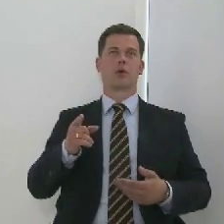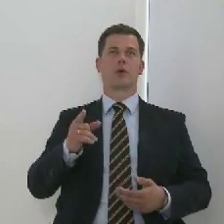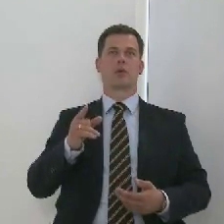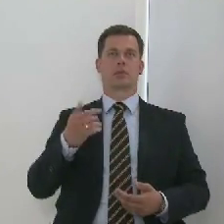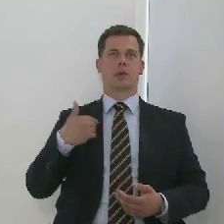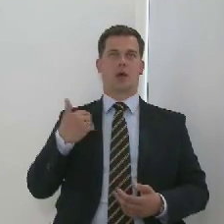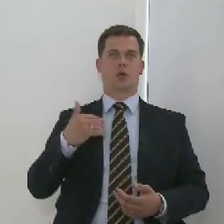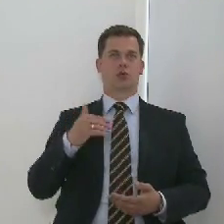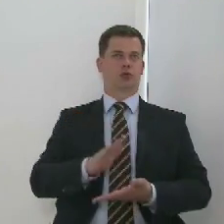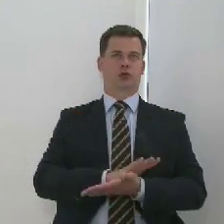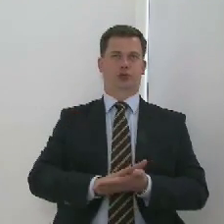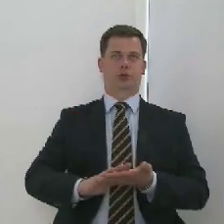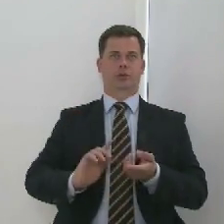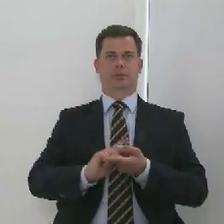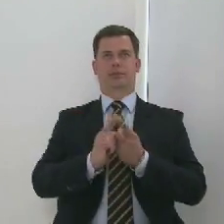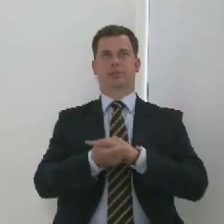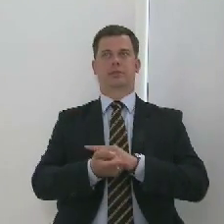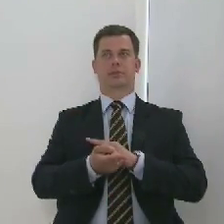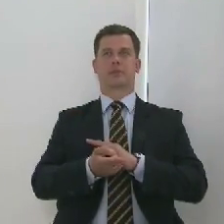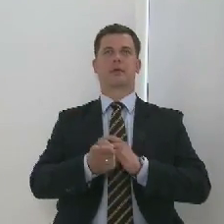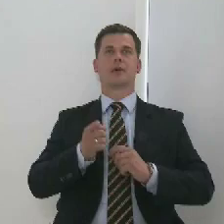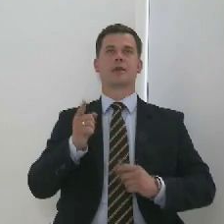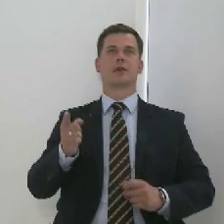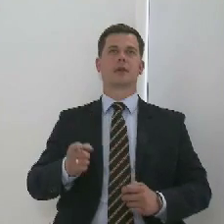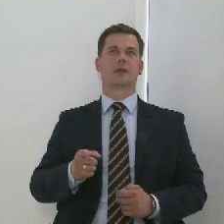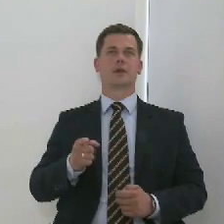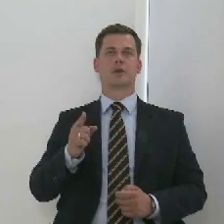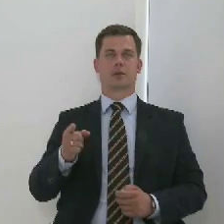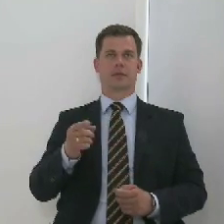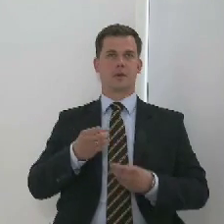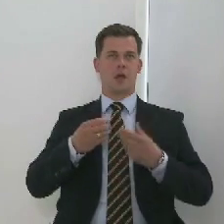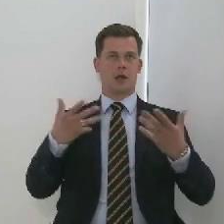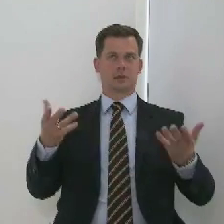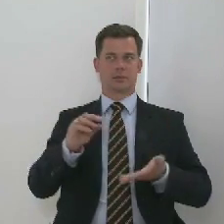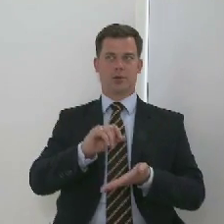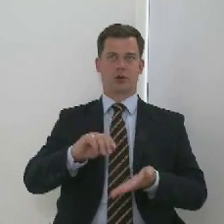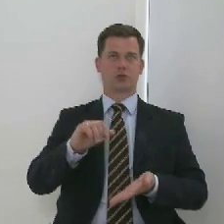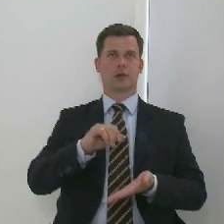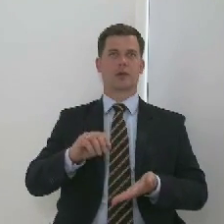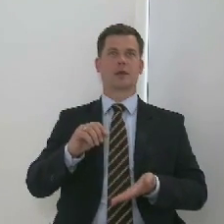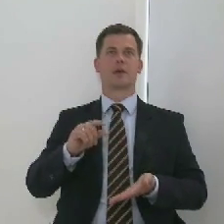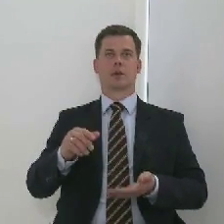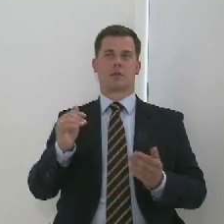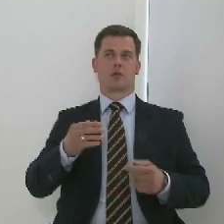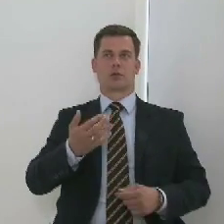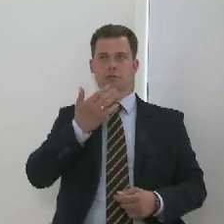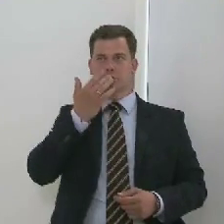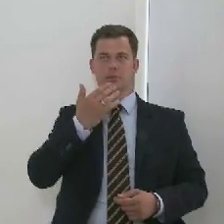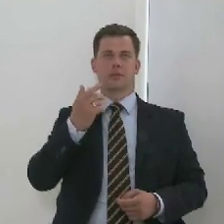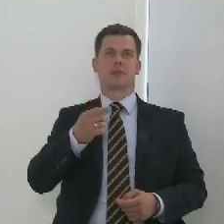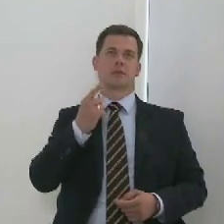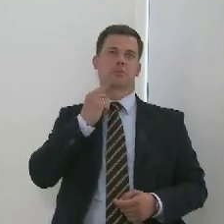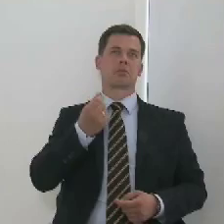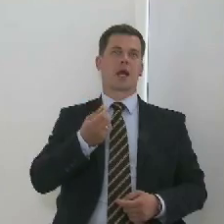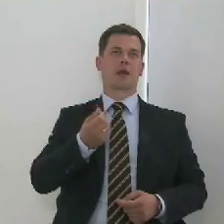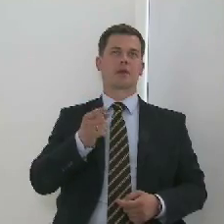czystej postaci. Dla Państwa z tyłu to jest piękny, jasny proszek. Zapraszam do powąchania i posmakowania.